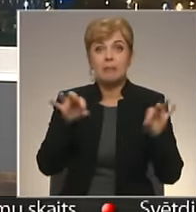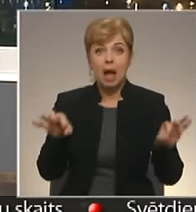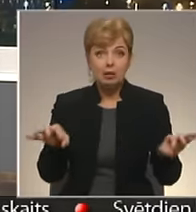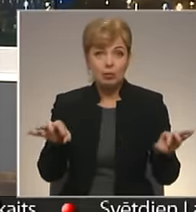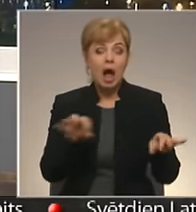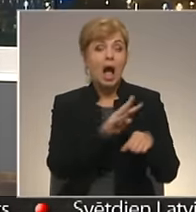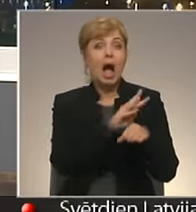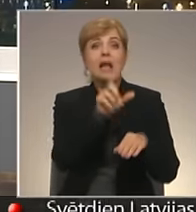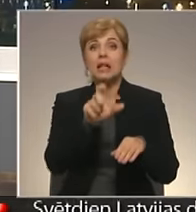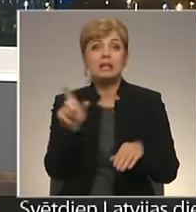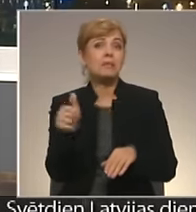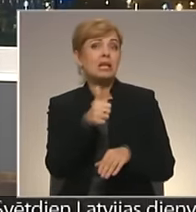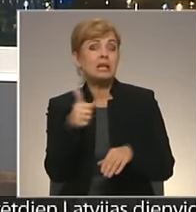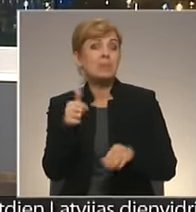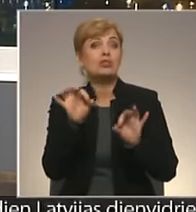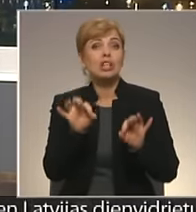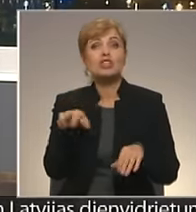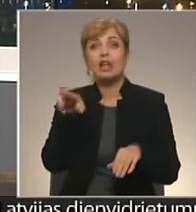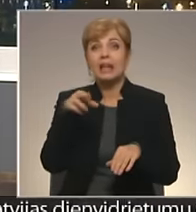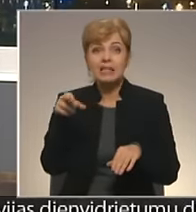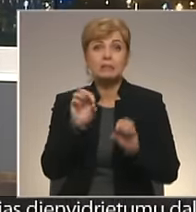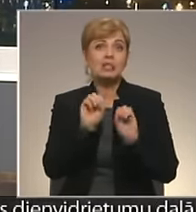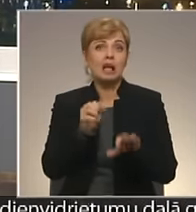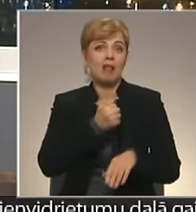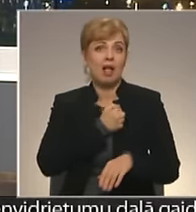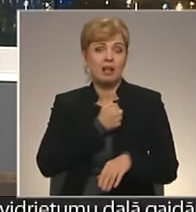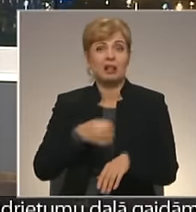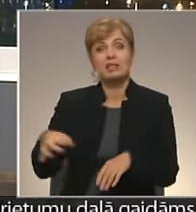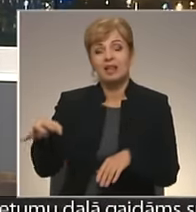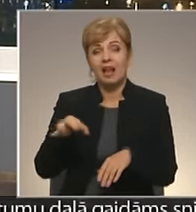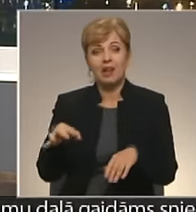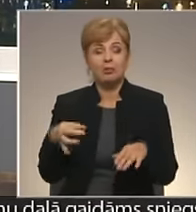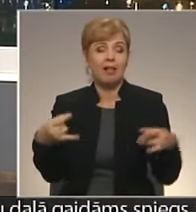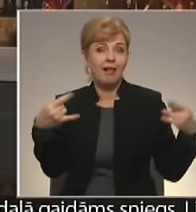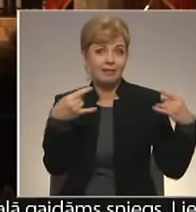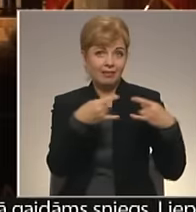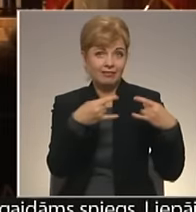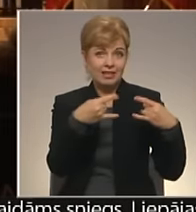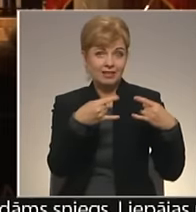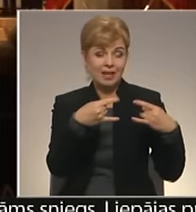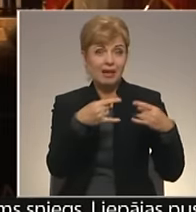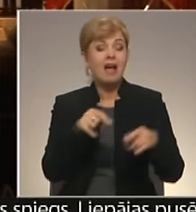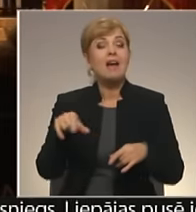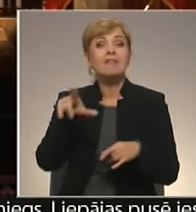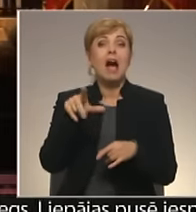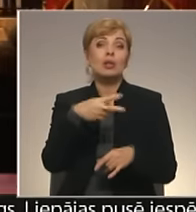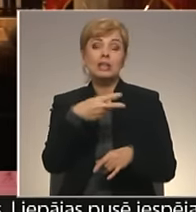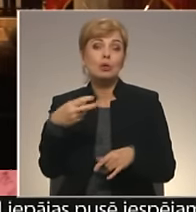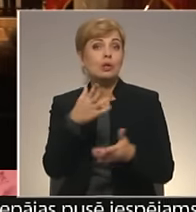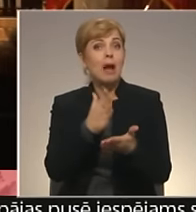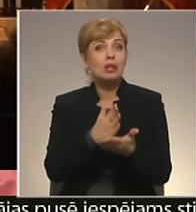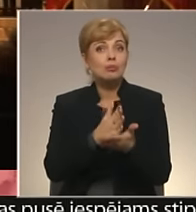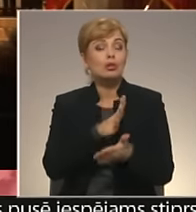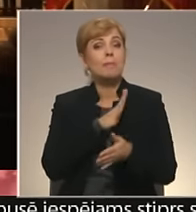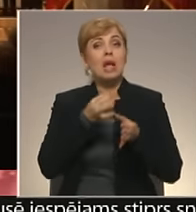mērogā. Ar ko artileristiem ir īpaši tieši decembri, stāsta Latgales reģionālā televīzija. Vairāk kā 200 esošie un